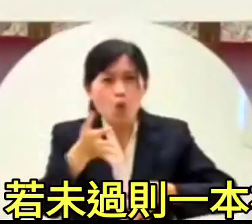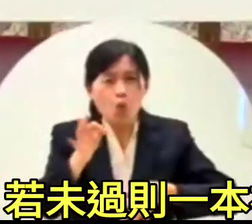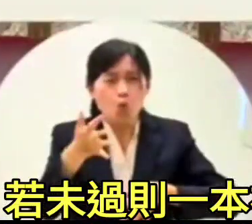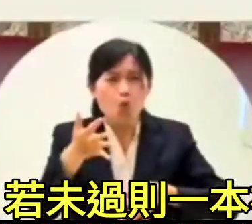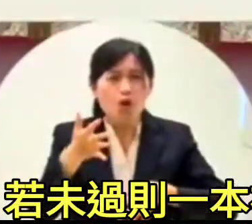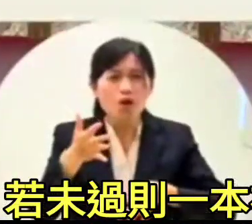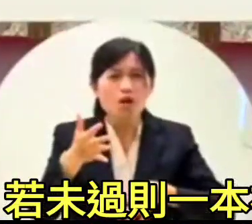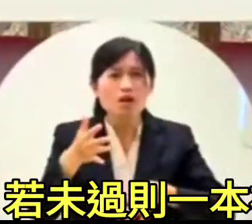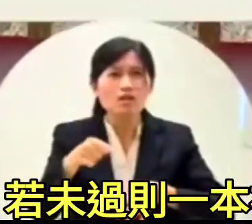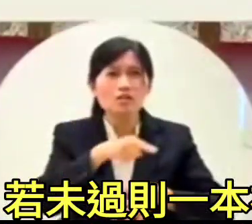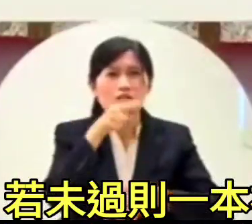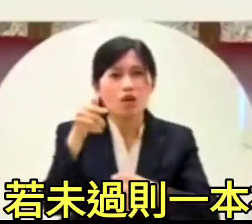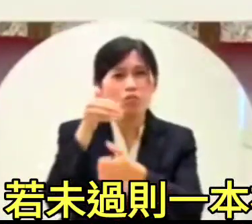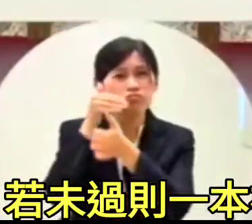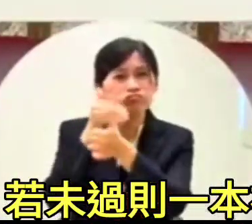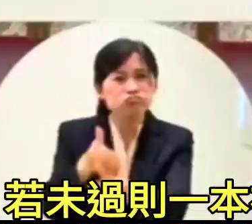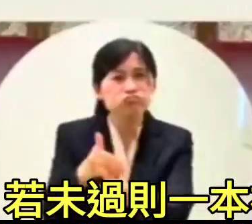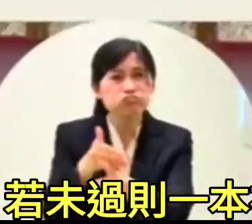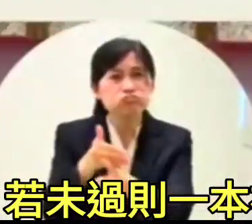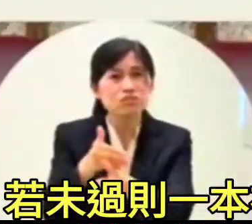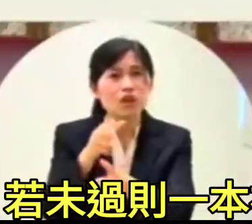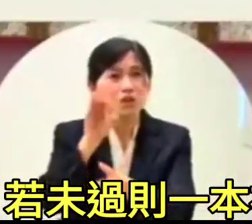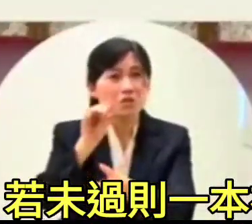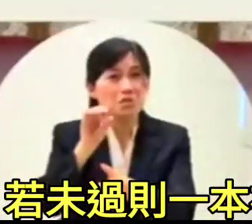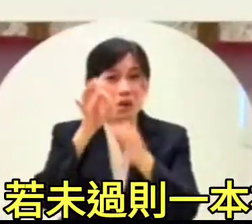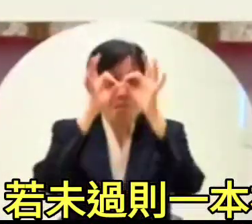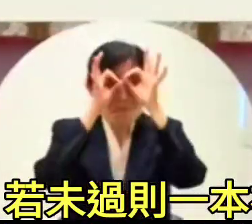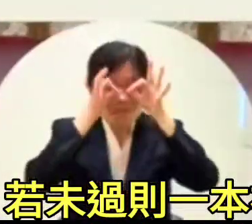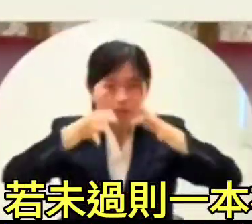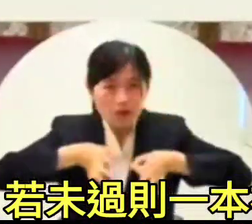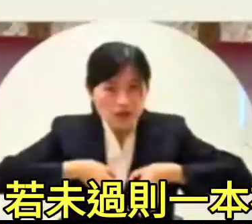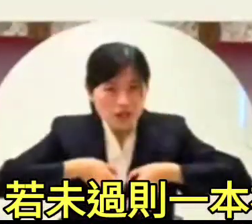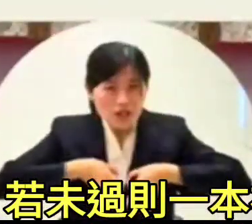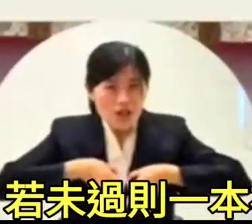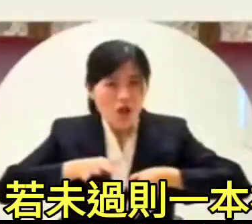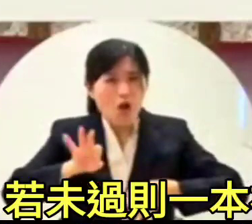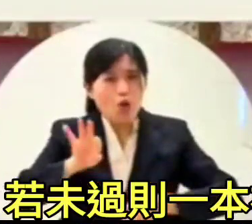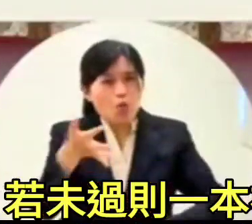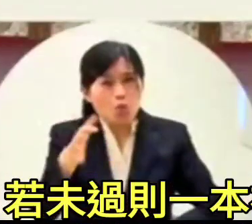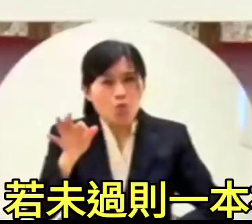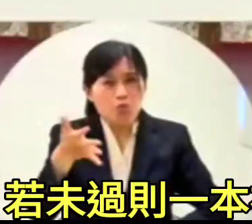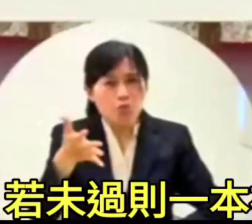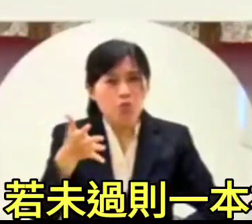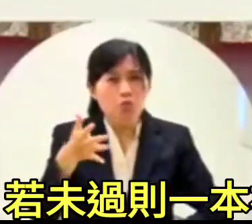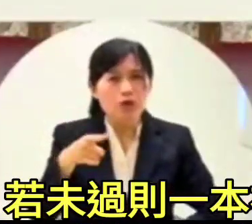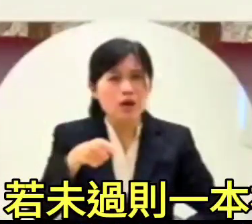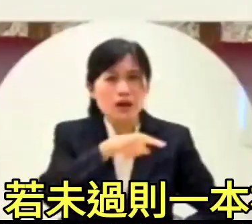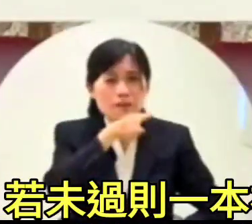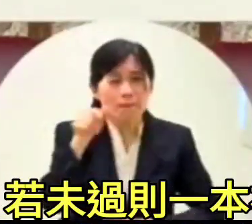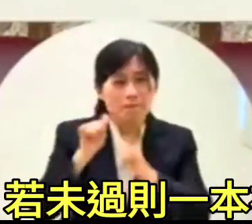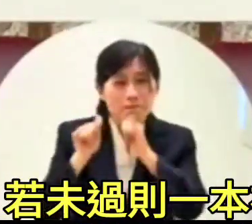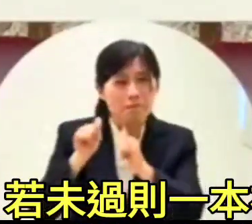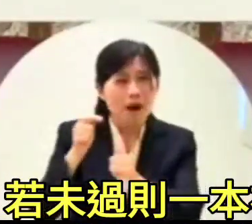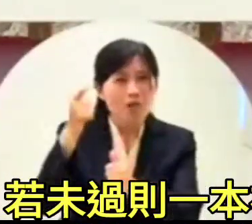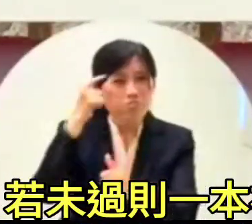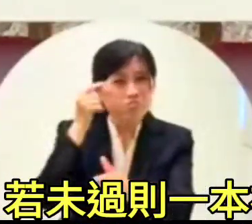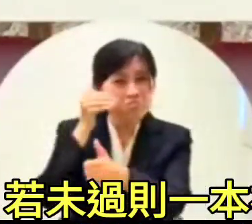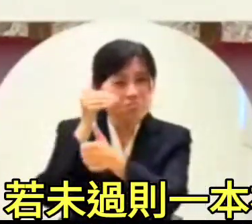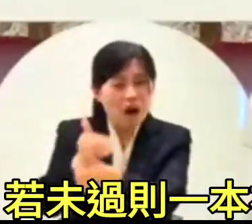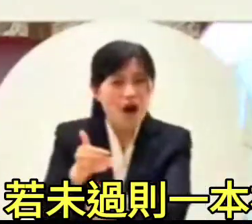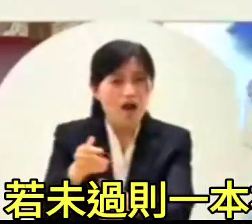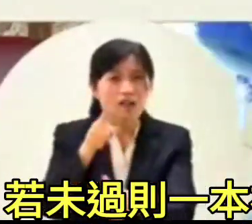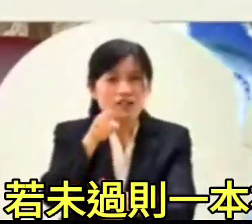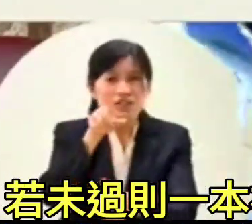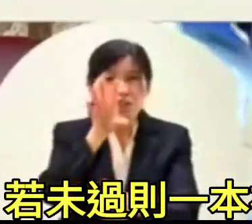免？有没有检讨为什么会被罢免？有没有看过啊？你被罢免